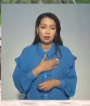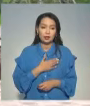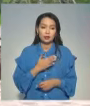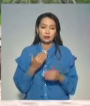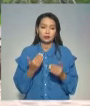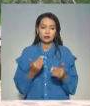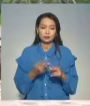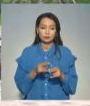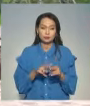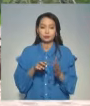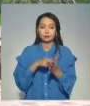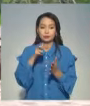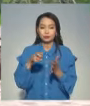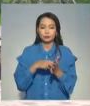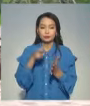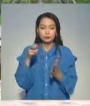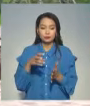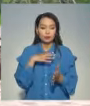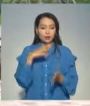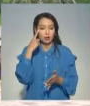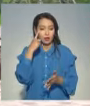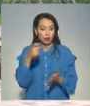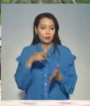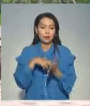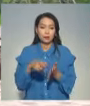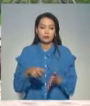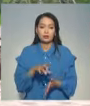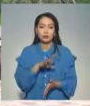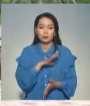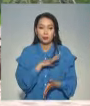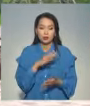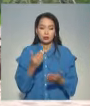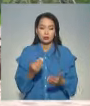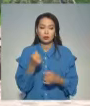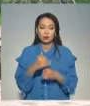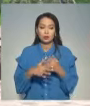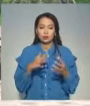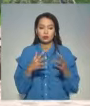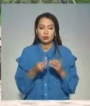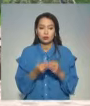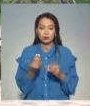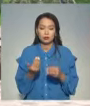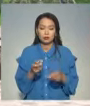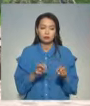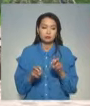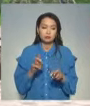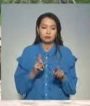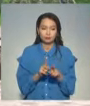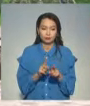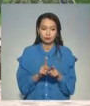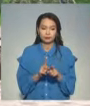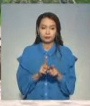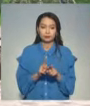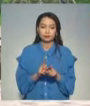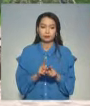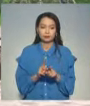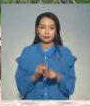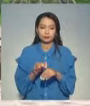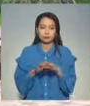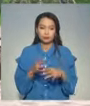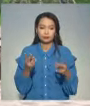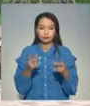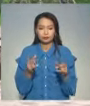әкімшілікке хаттама жазып хабарлама бердік. Енді ол сұрақ бойынша жер бөлімі жер комитетімен бірлесе